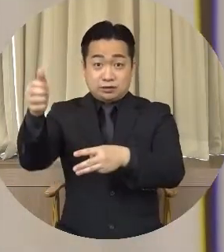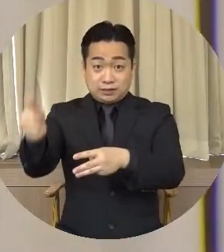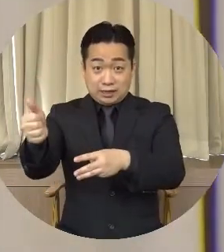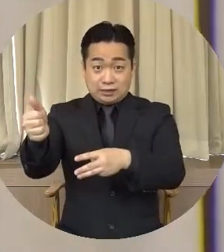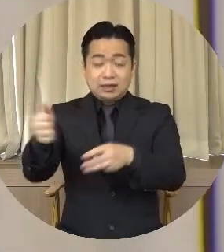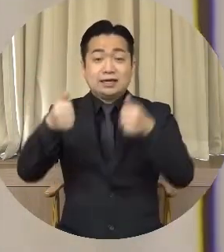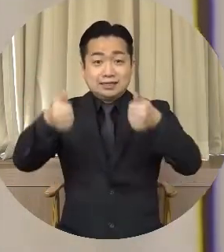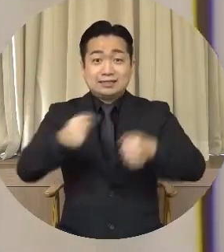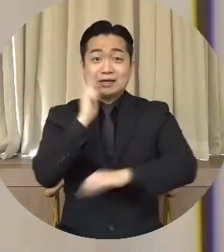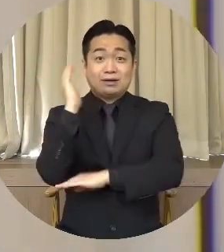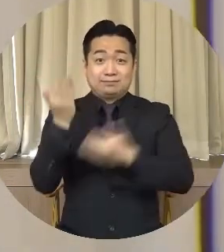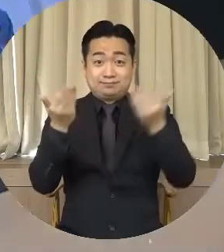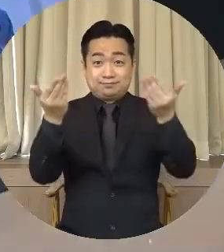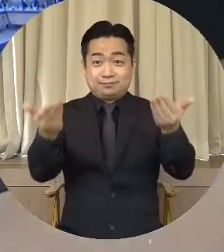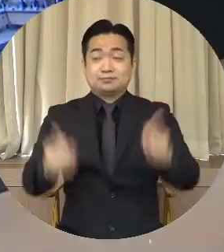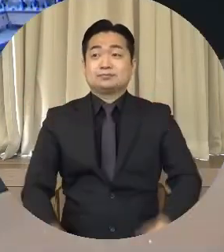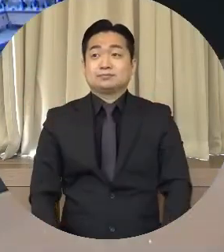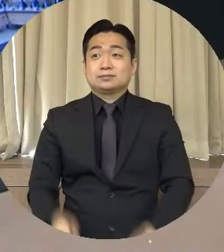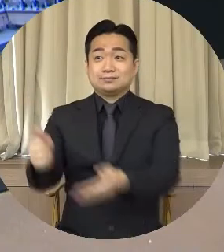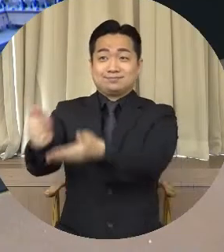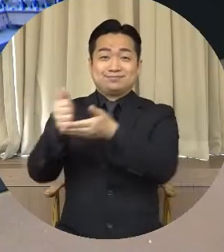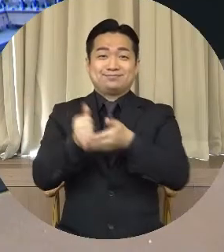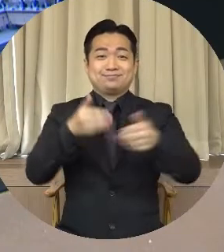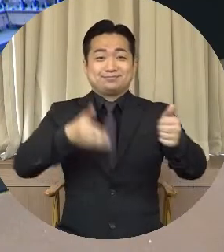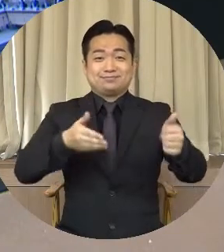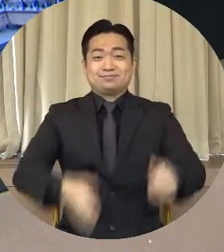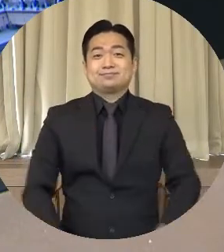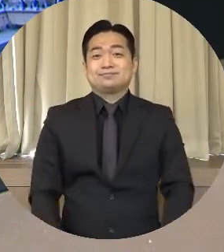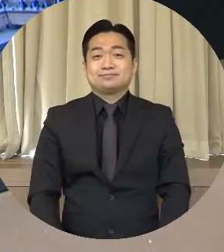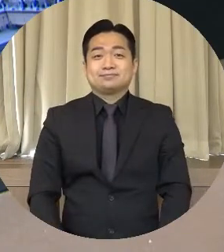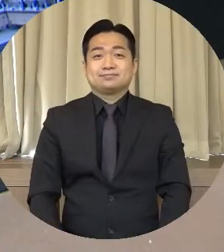해주시겠습니다. 원장님 단상 앞으로 나와주시기 바랍니다.